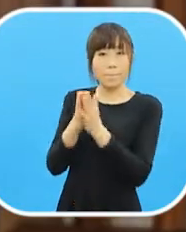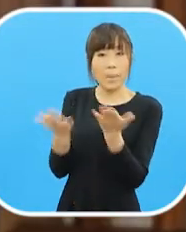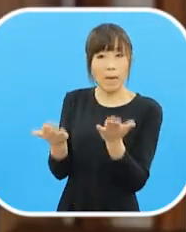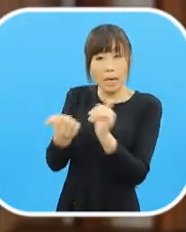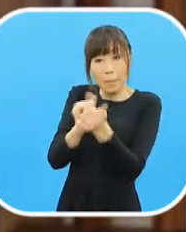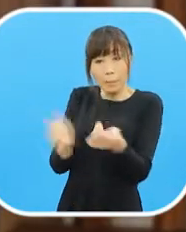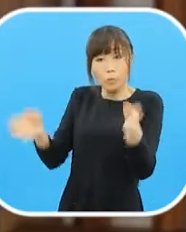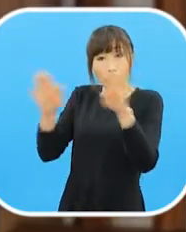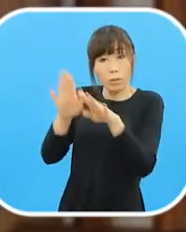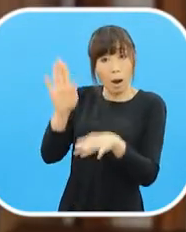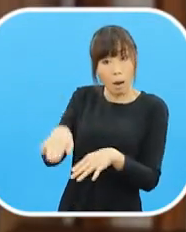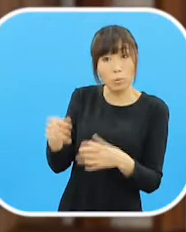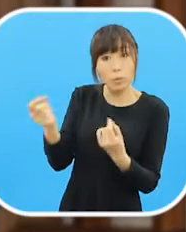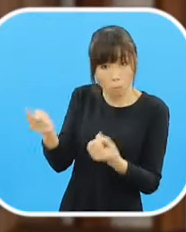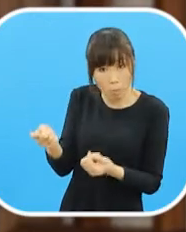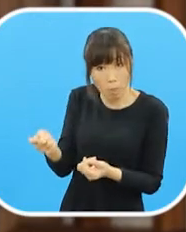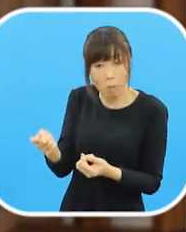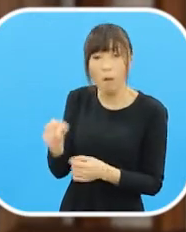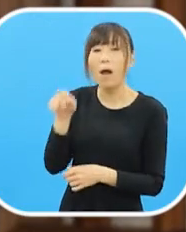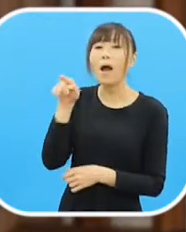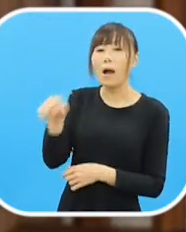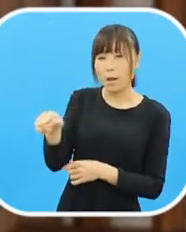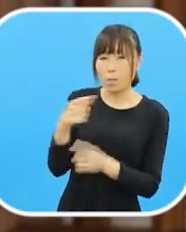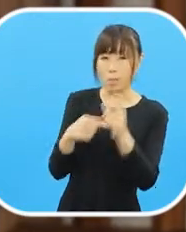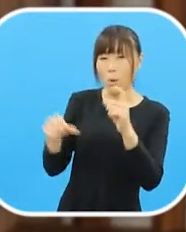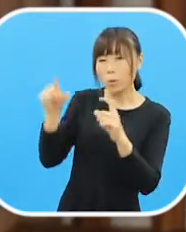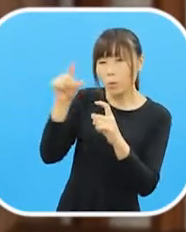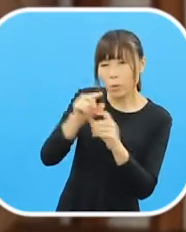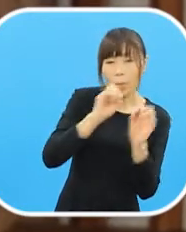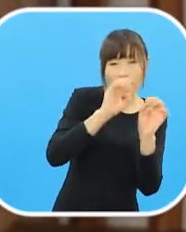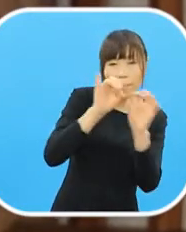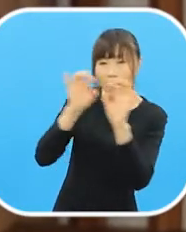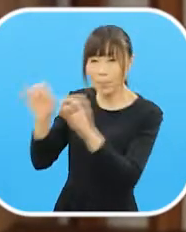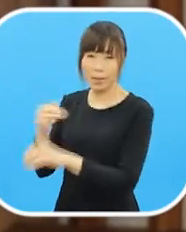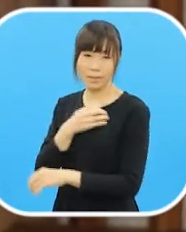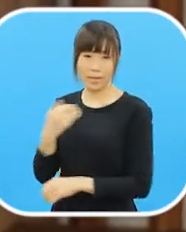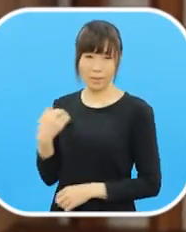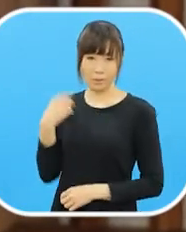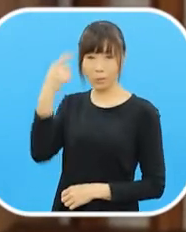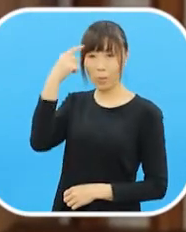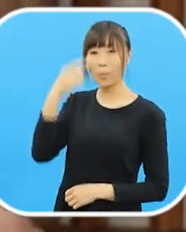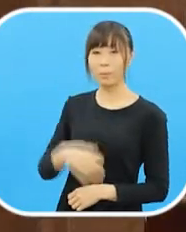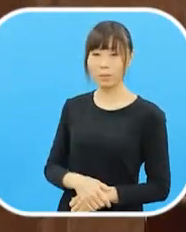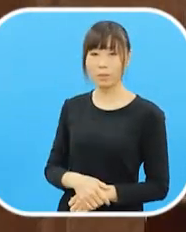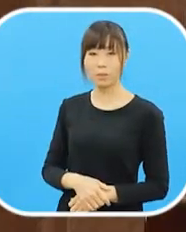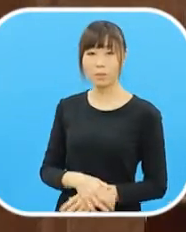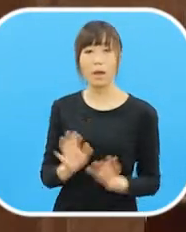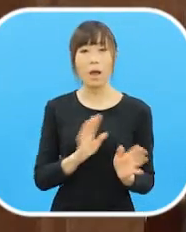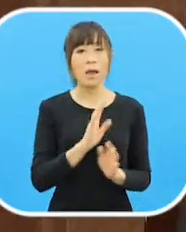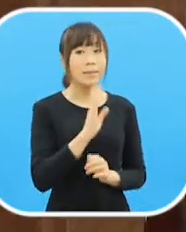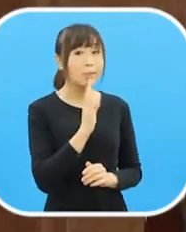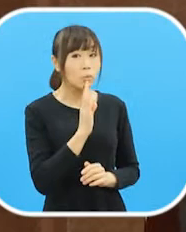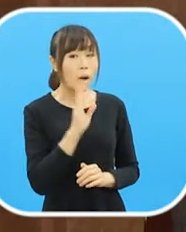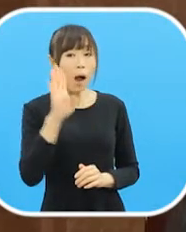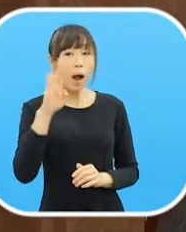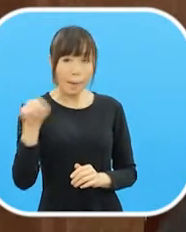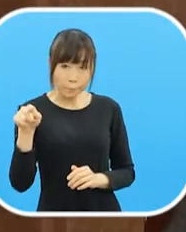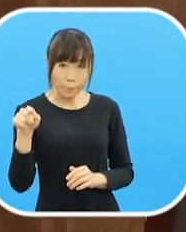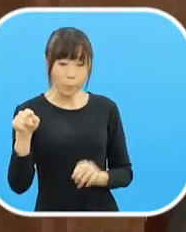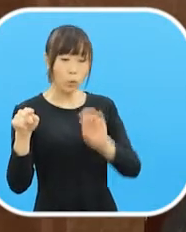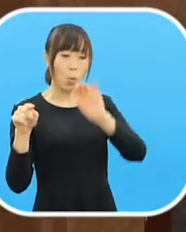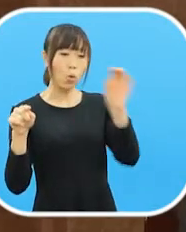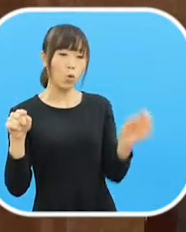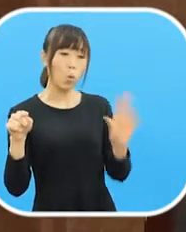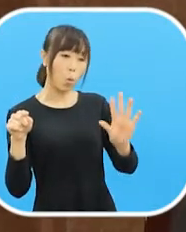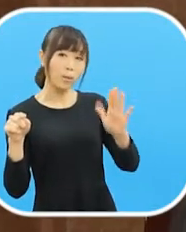横手の漫画美術館っていうのは私なんかもっともっと売りになるんじゃないかっていう気がするんです。 実はね、あれ県とのね、横手市の